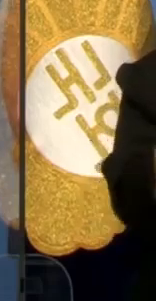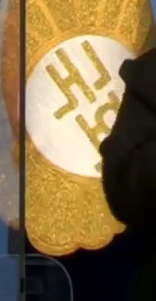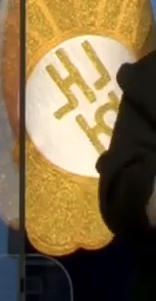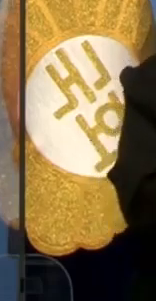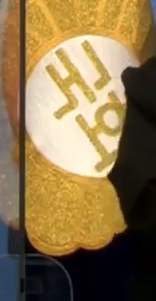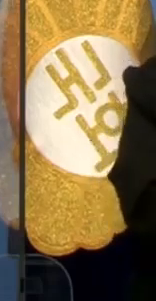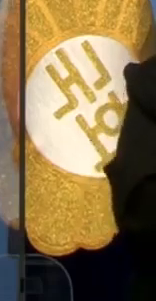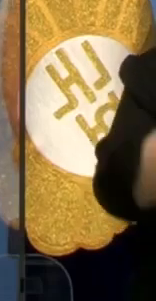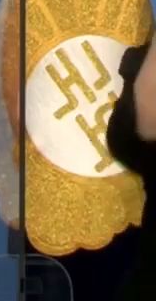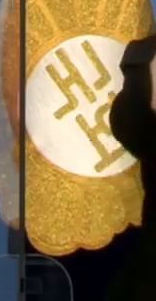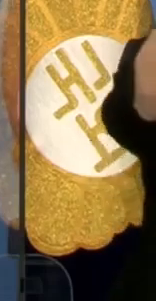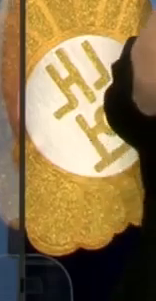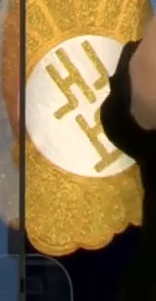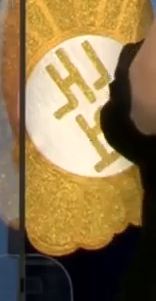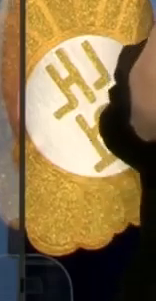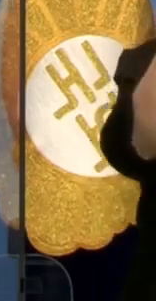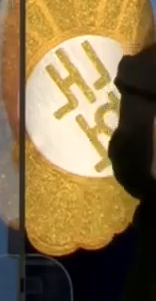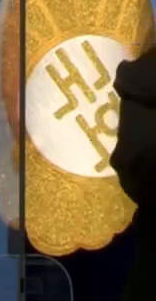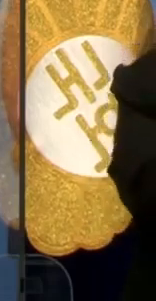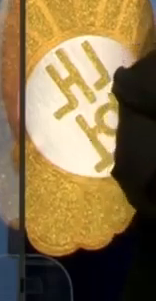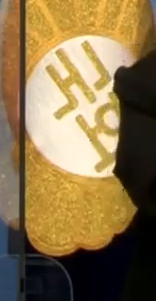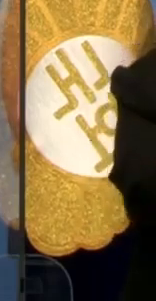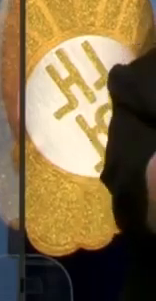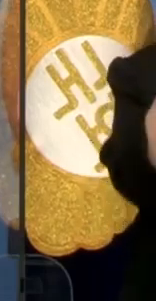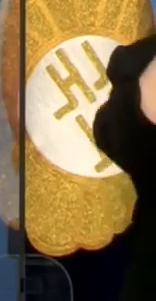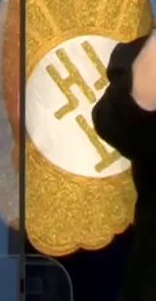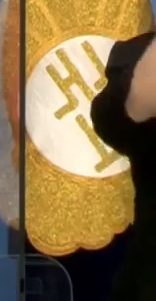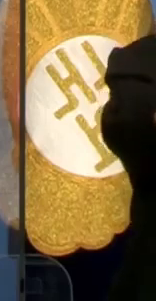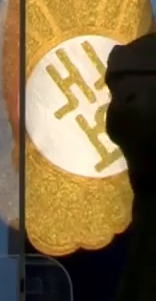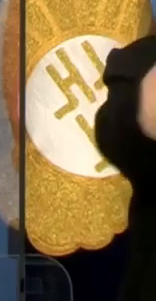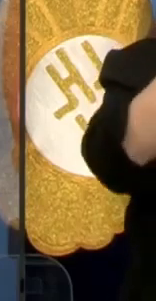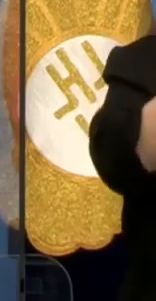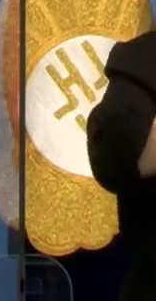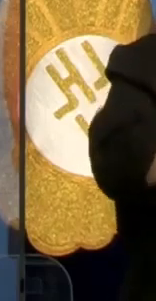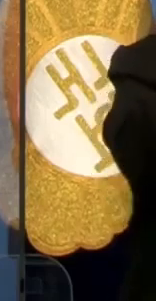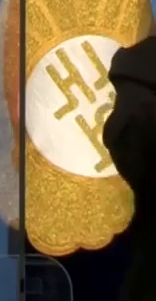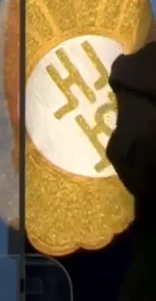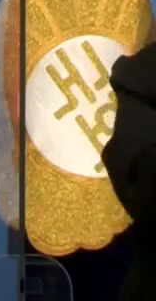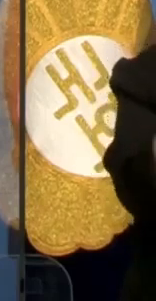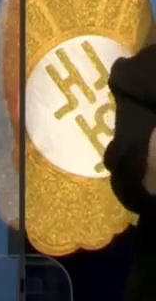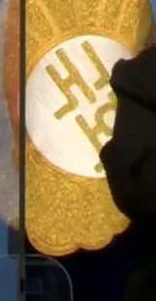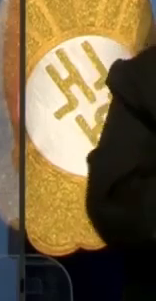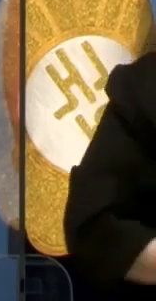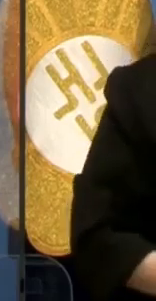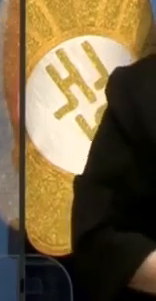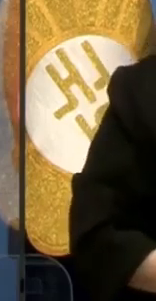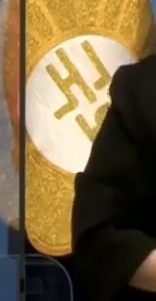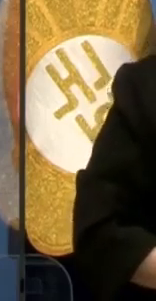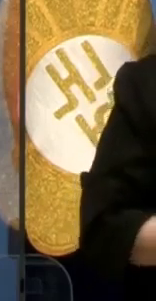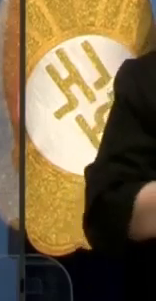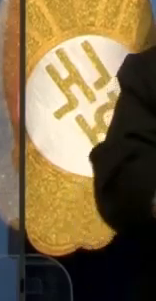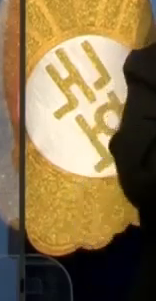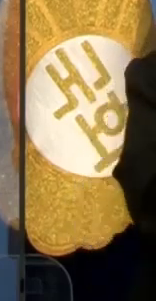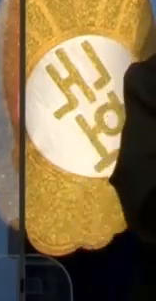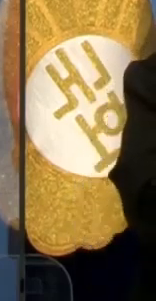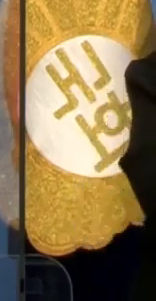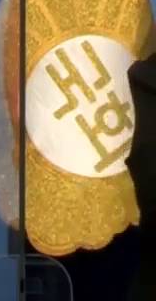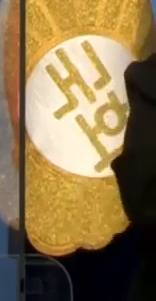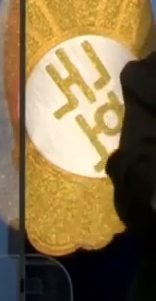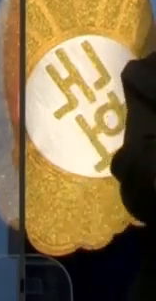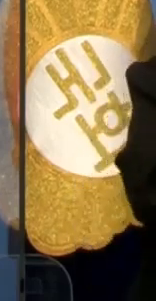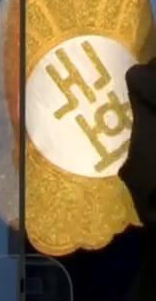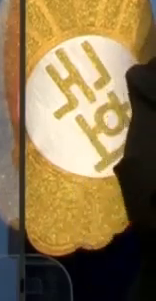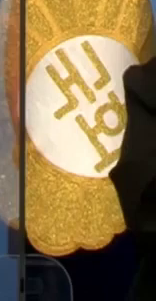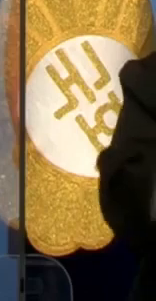최재형 전 원장 본인도 훌륭한 성품을 지닌 분으로 널리 알려져 있습니다. 수암마비로 다리가 불편한 친구를 고등학교,